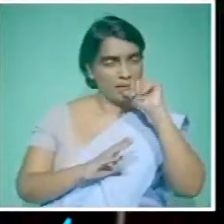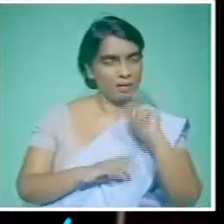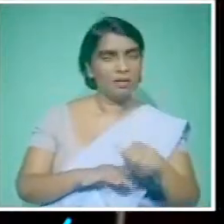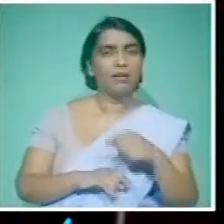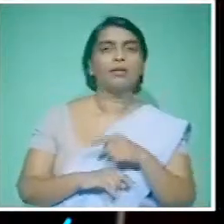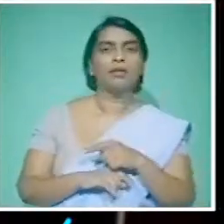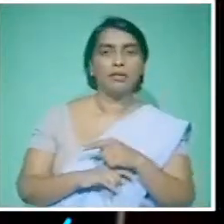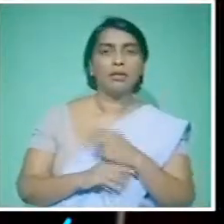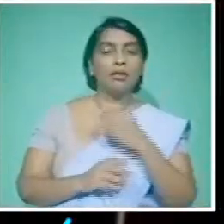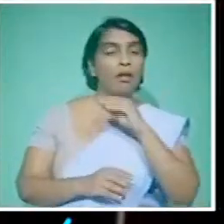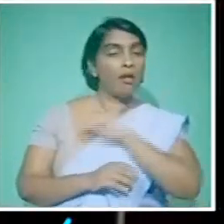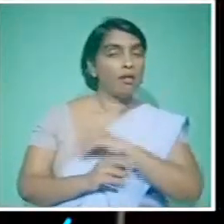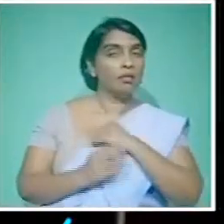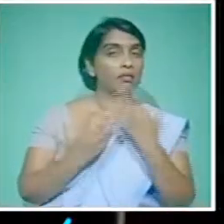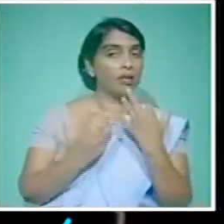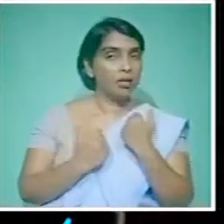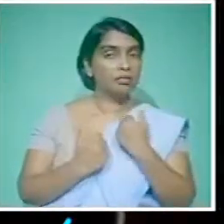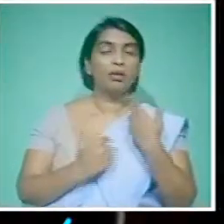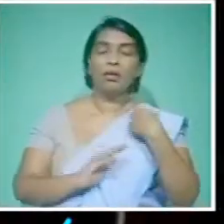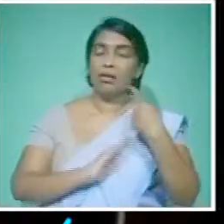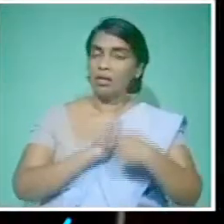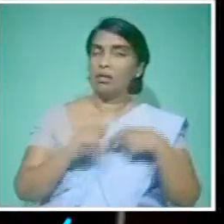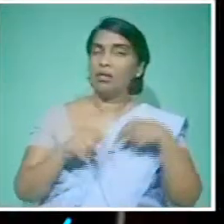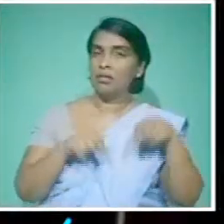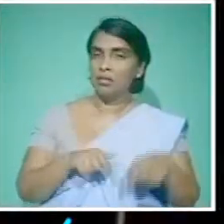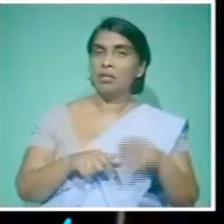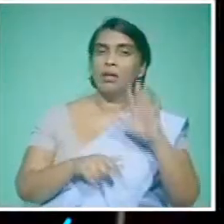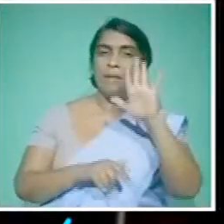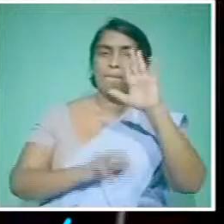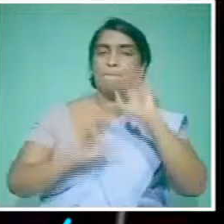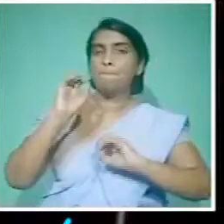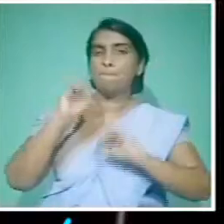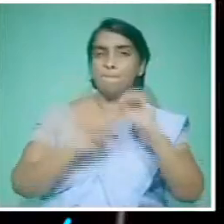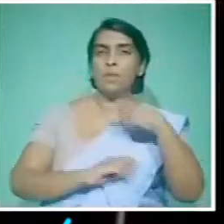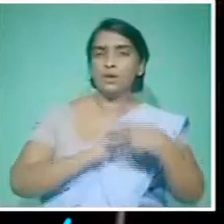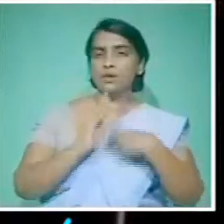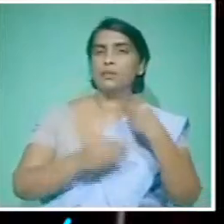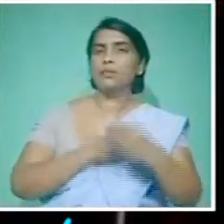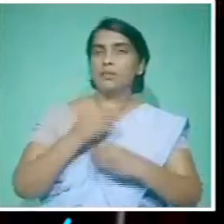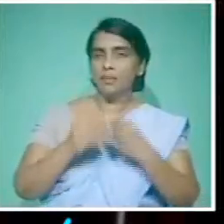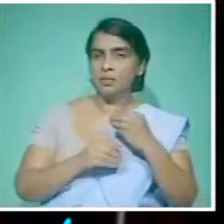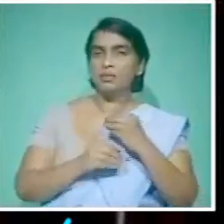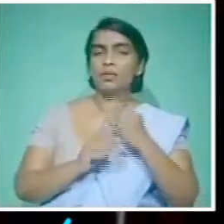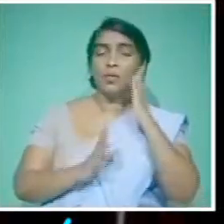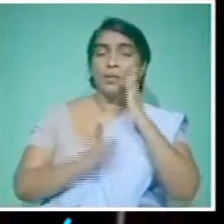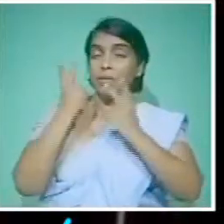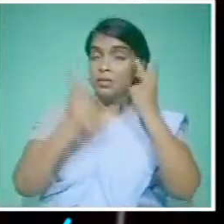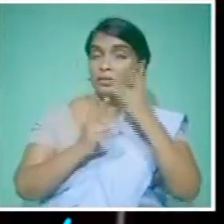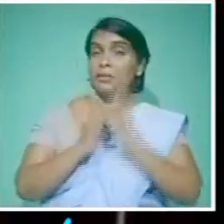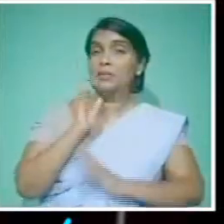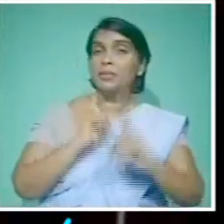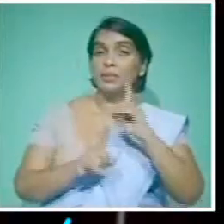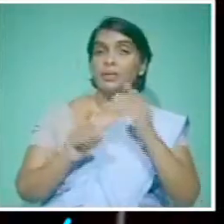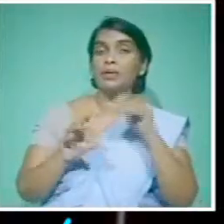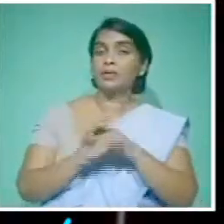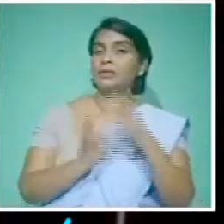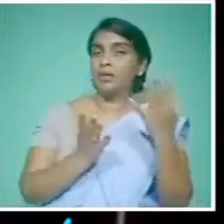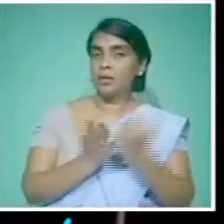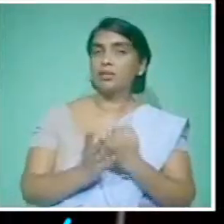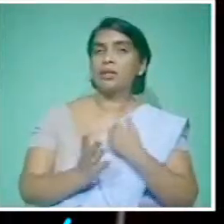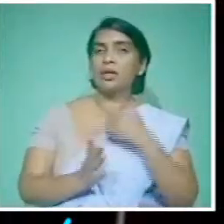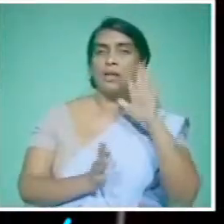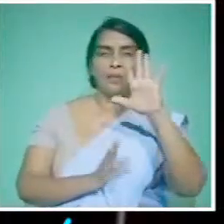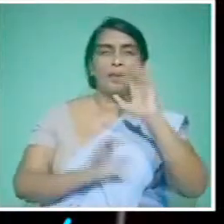වශයෙන්ම ආදායමක් ලබන්න පුළුවන් අපේ රටේ අදට තියෙන 5% දලදේශීය නිෂ්පාදනයෙන් සංචාරක අමාත්‍යාංශය තුලින් ලැබිලා තියෙන